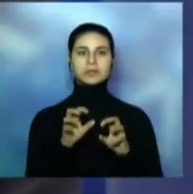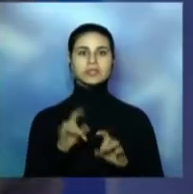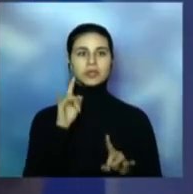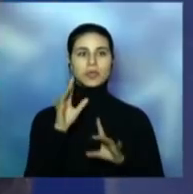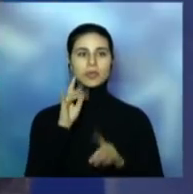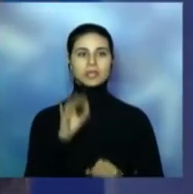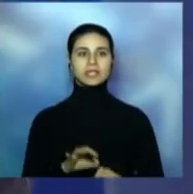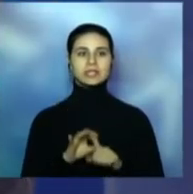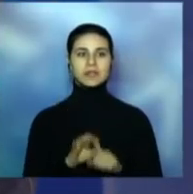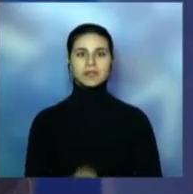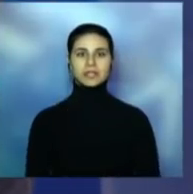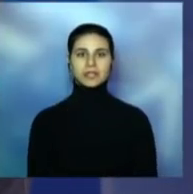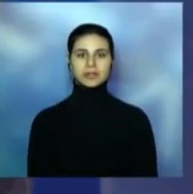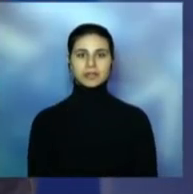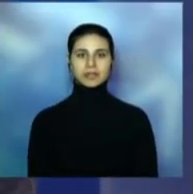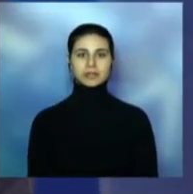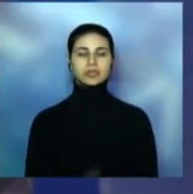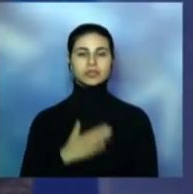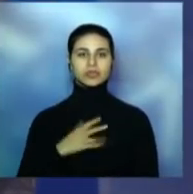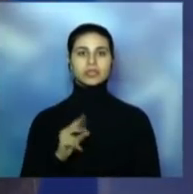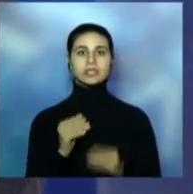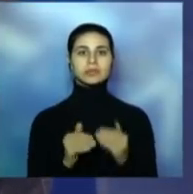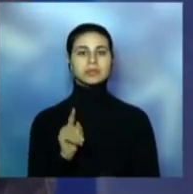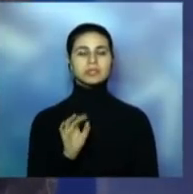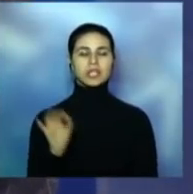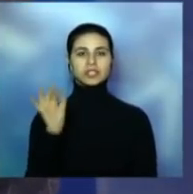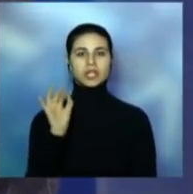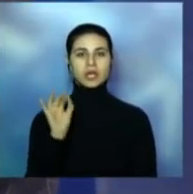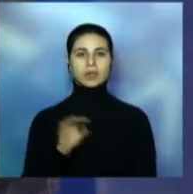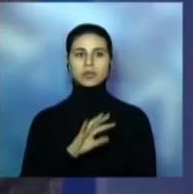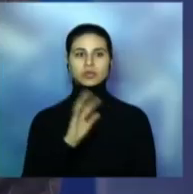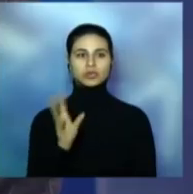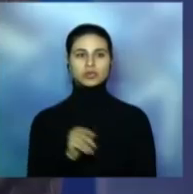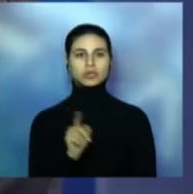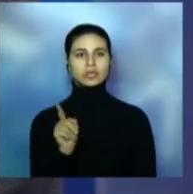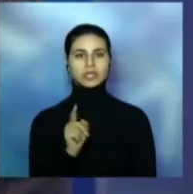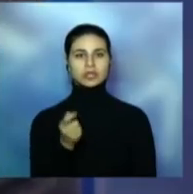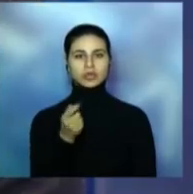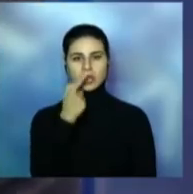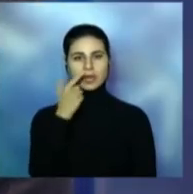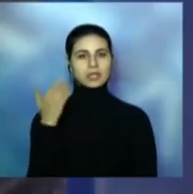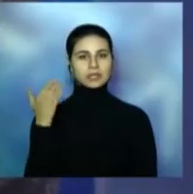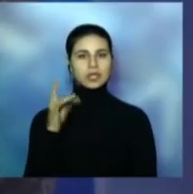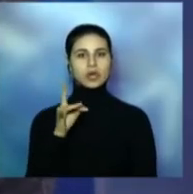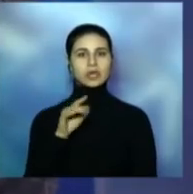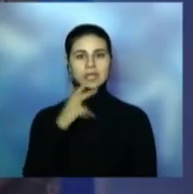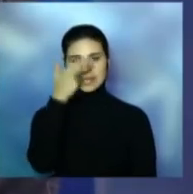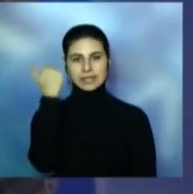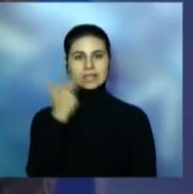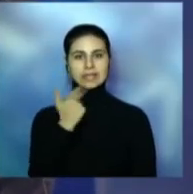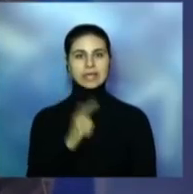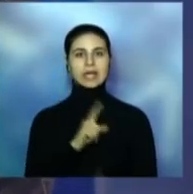პოპულარიზაციას ვეწევით. ჩვენს წარმატებებს რაც შეეხება, სულ რაღაც ცოტა ხნის წინ რომში ჩატარდა